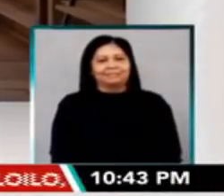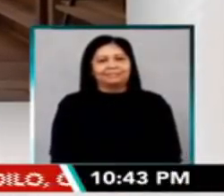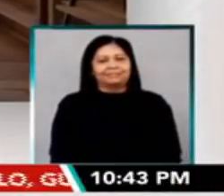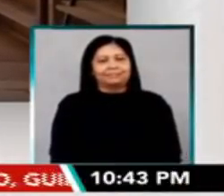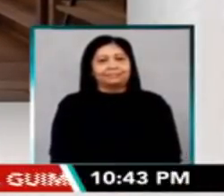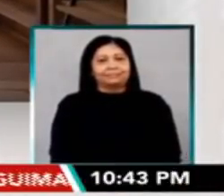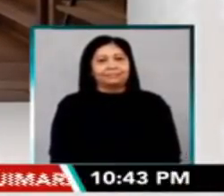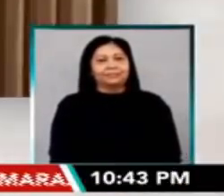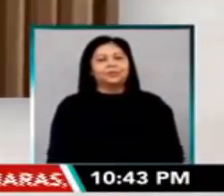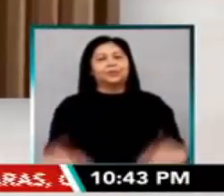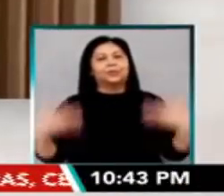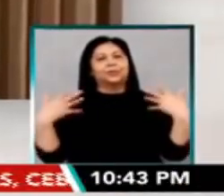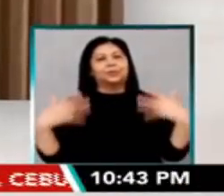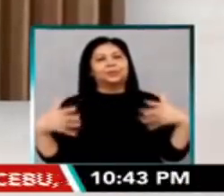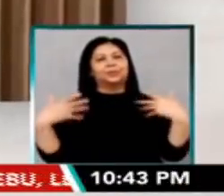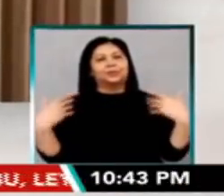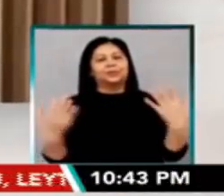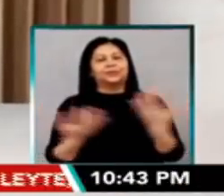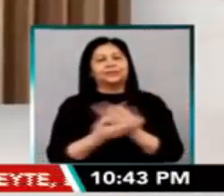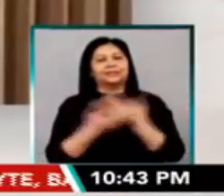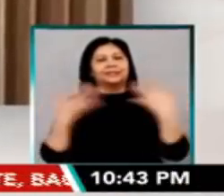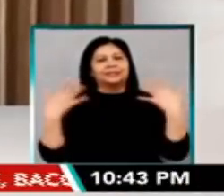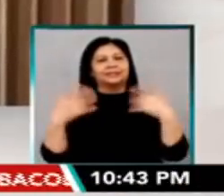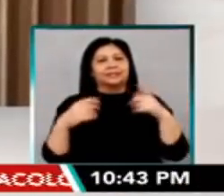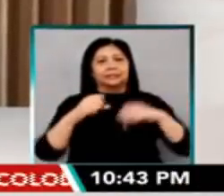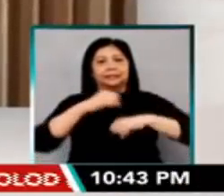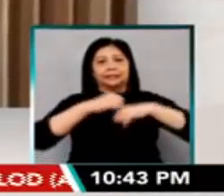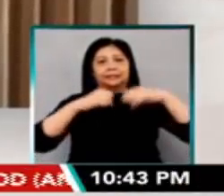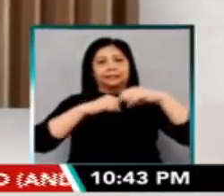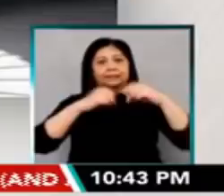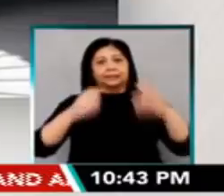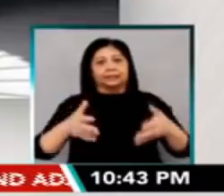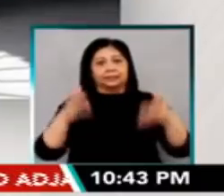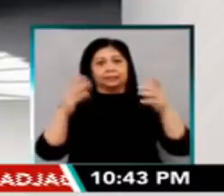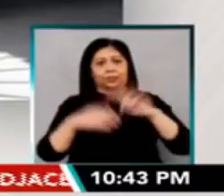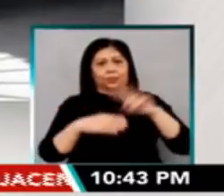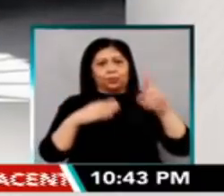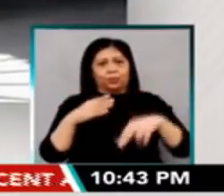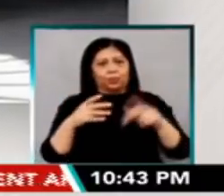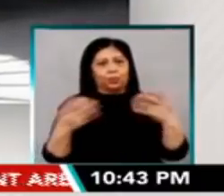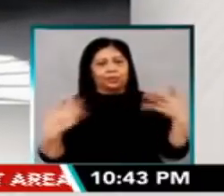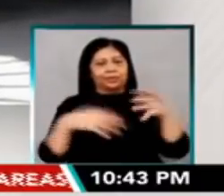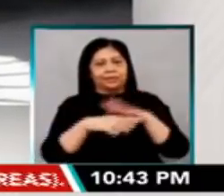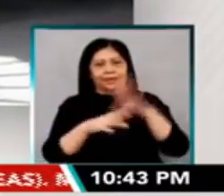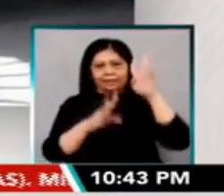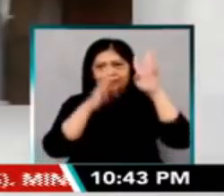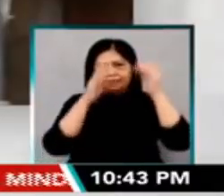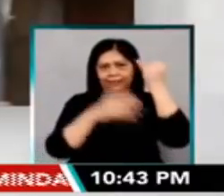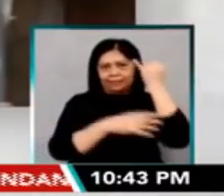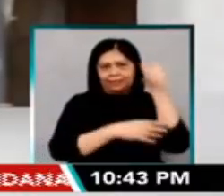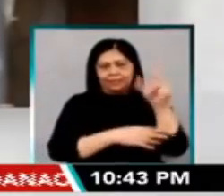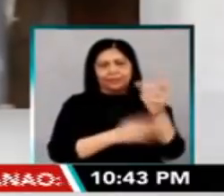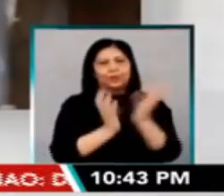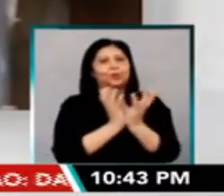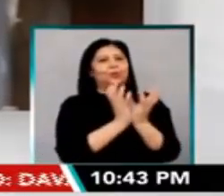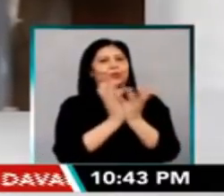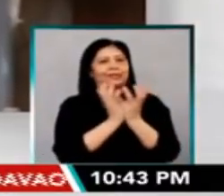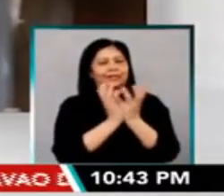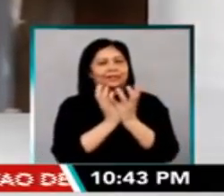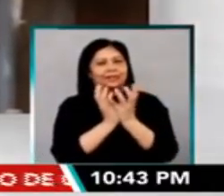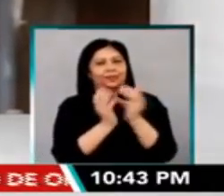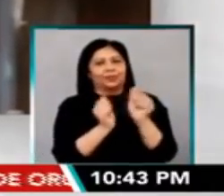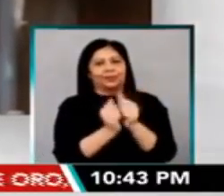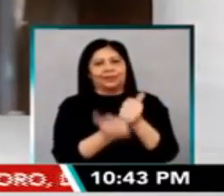Maaliwalas at presko ang istrukturang yan produkto ng pinaghalong kaisipan ng isang komunidad. Sa tulong ng